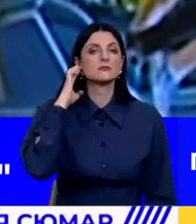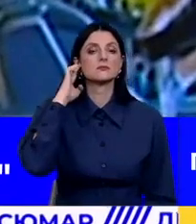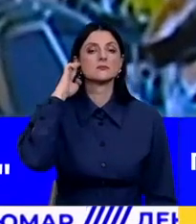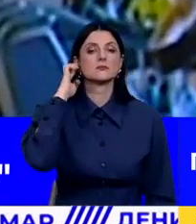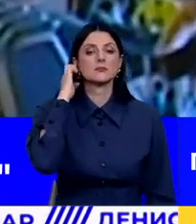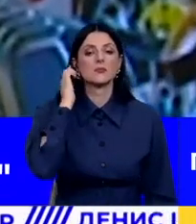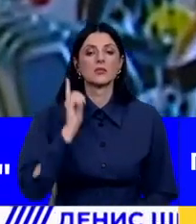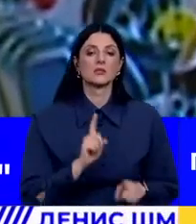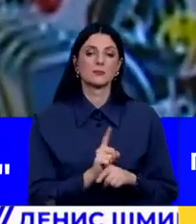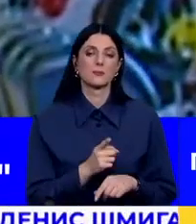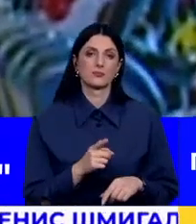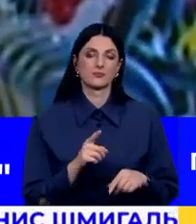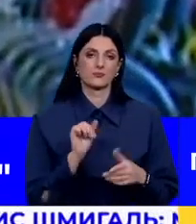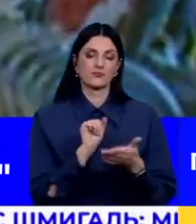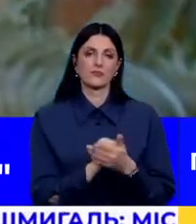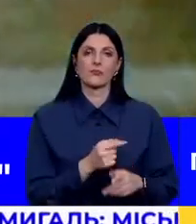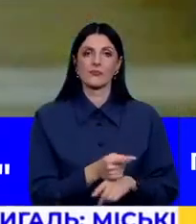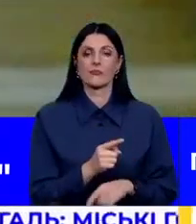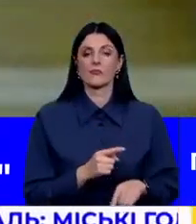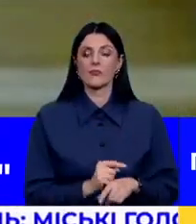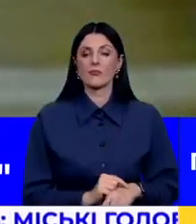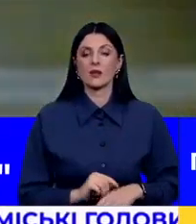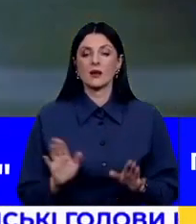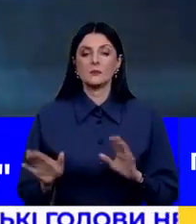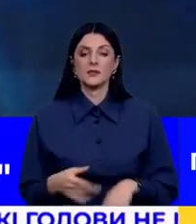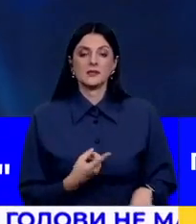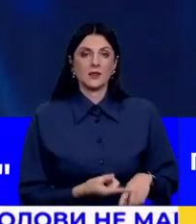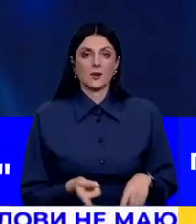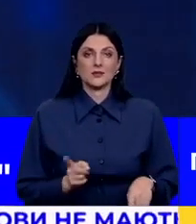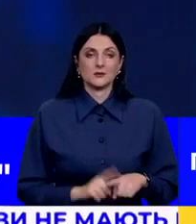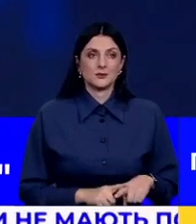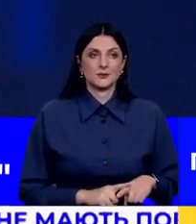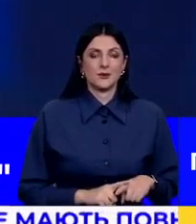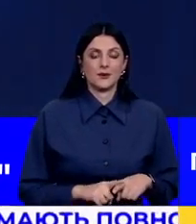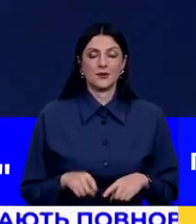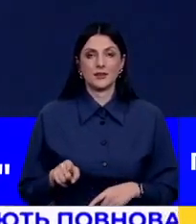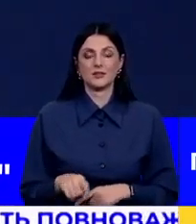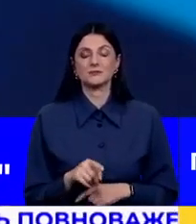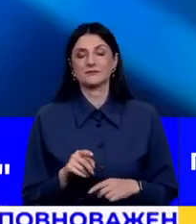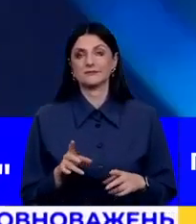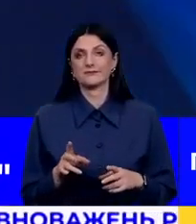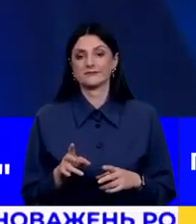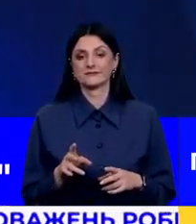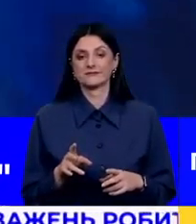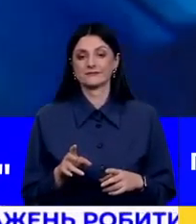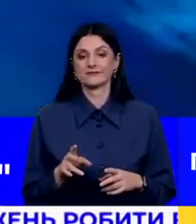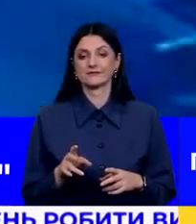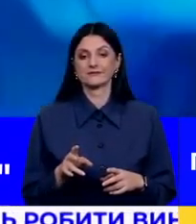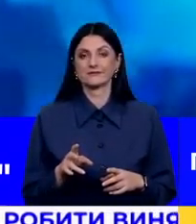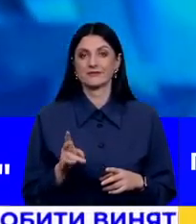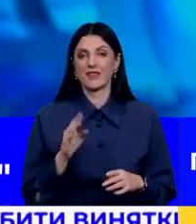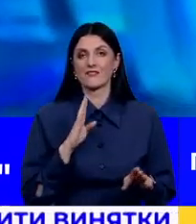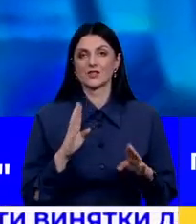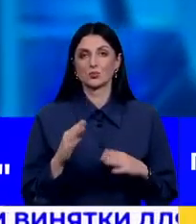і кіт». Утім, після ось цього от зашквару, так як ми кажемо, і людського осуду, на фейсбук-сторінці